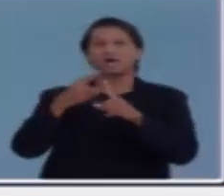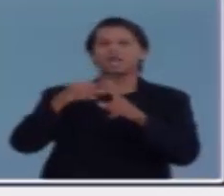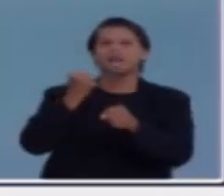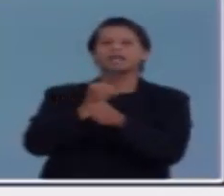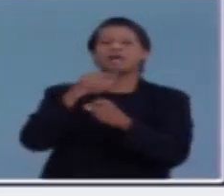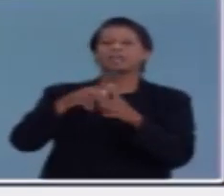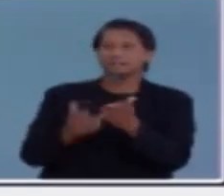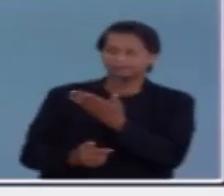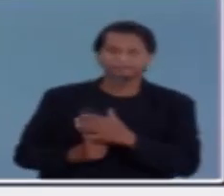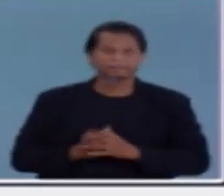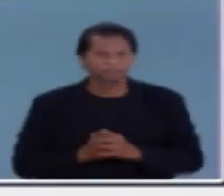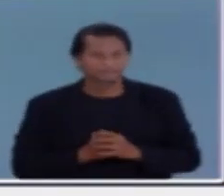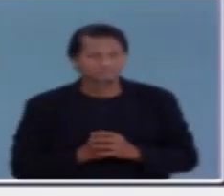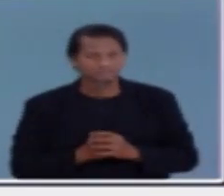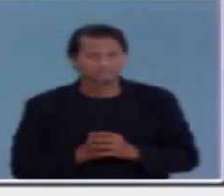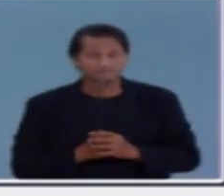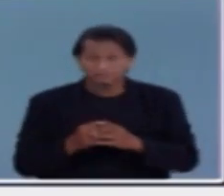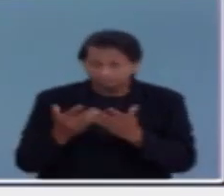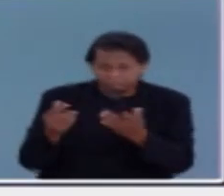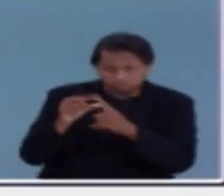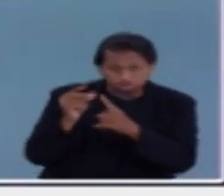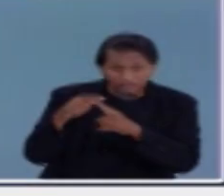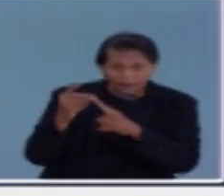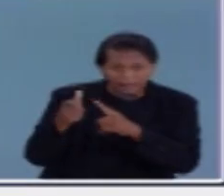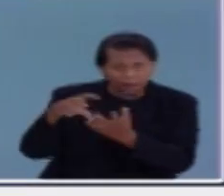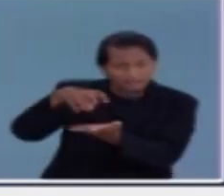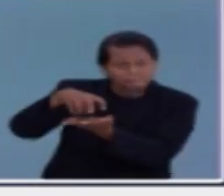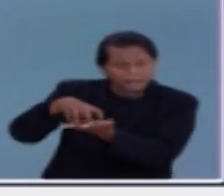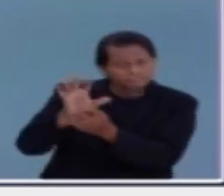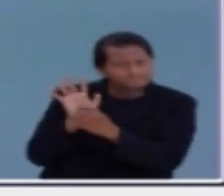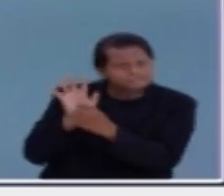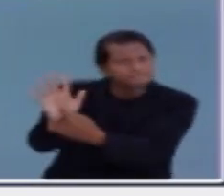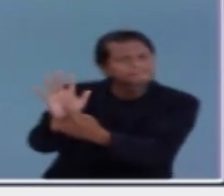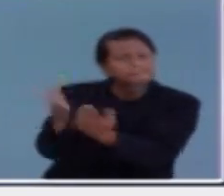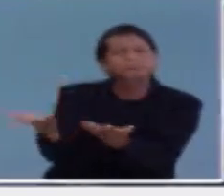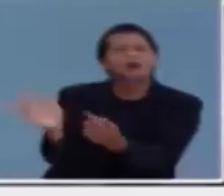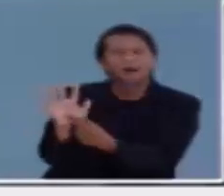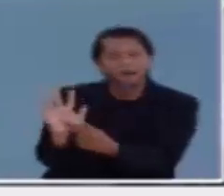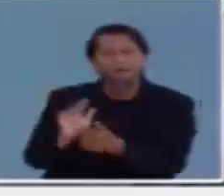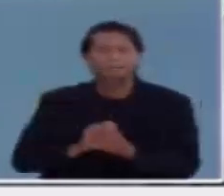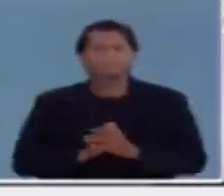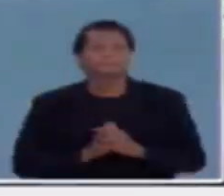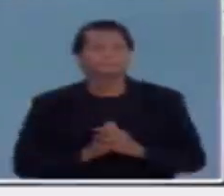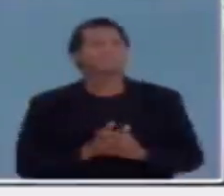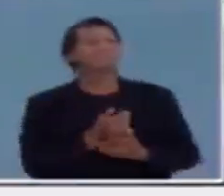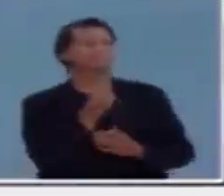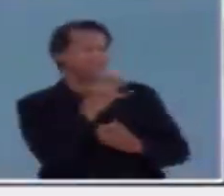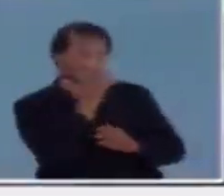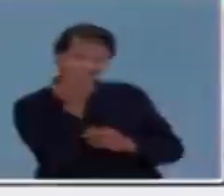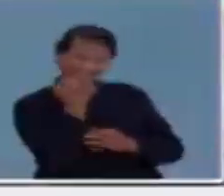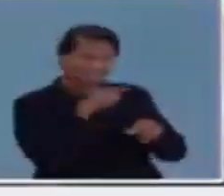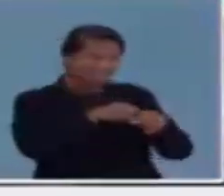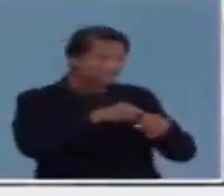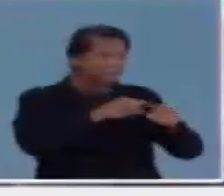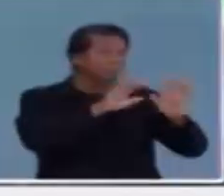Putri, apa saja yang ditawarkan dari Bali Bird Park ini untuk wisatawan? Tahu sejak pagi tadi sekitar pukul 10 waktu Indonesia.